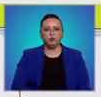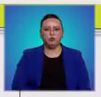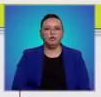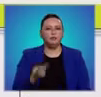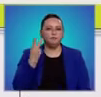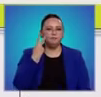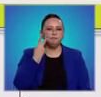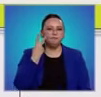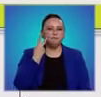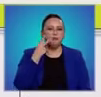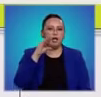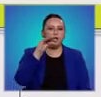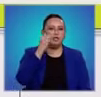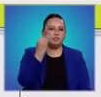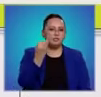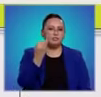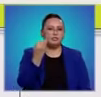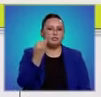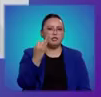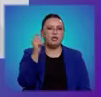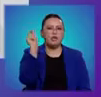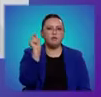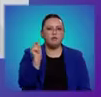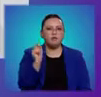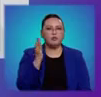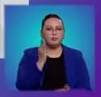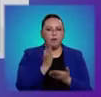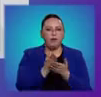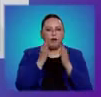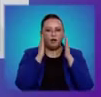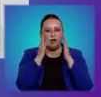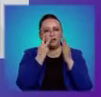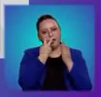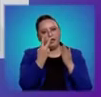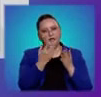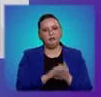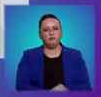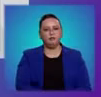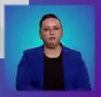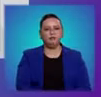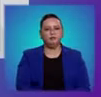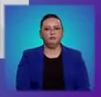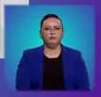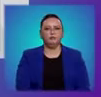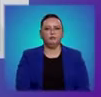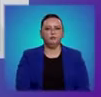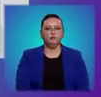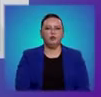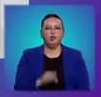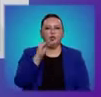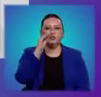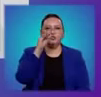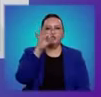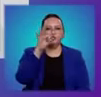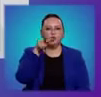хэлбрээр бичигдэх тохиолдлуудын жишээг гаргасан байна. Жонн гэдэг үгийг монгол бичигт Жинунг гэж бичдэг байх нэ. Жолоо гэдэг үгийг